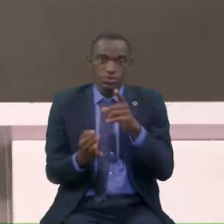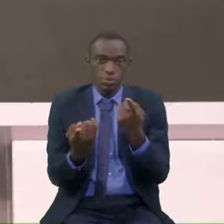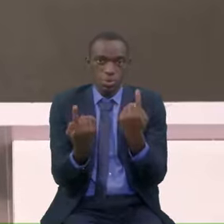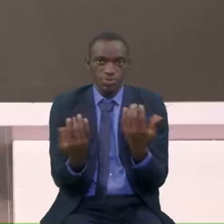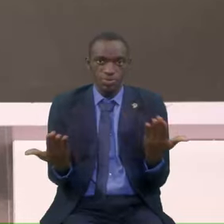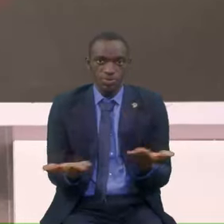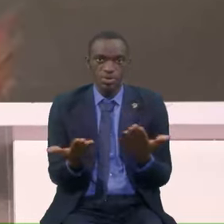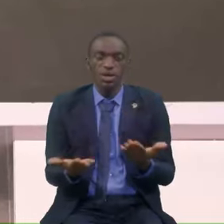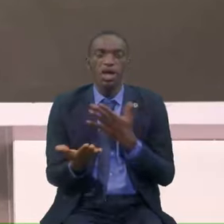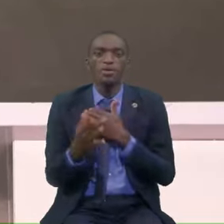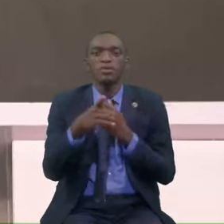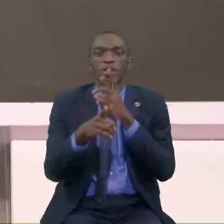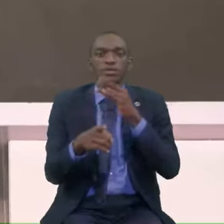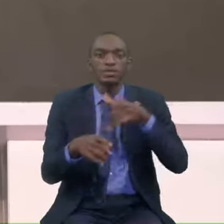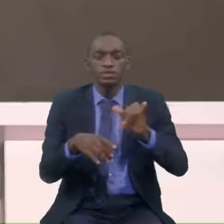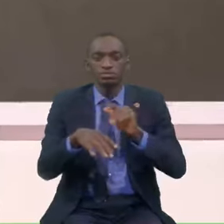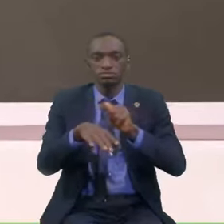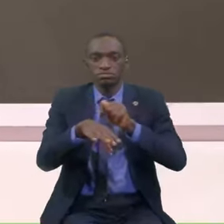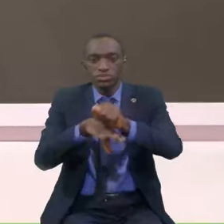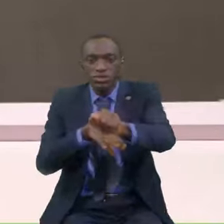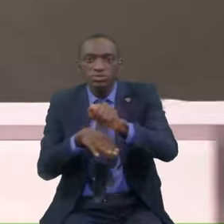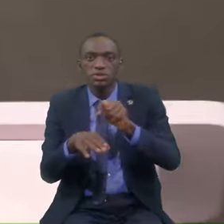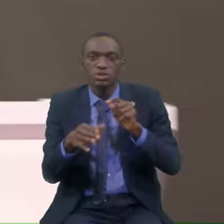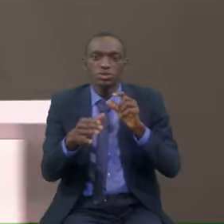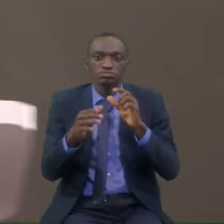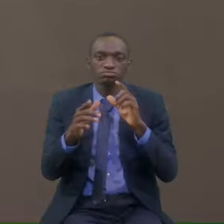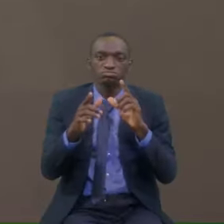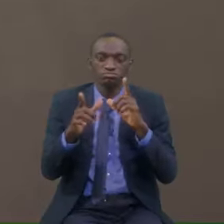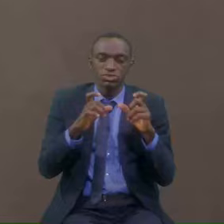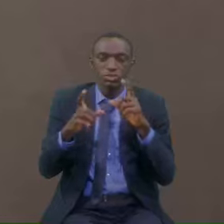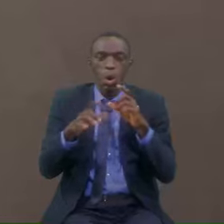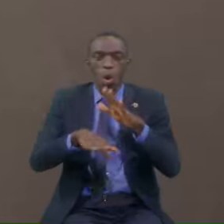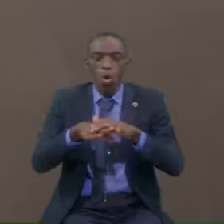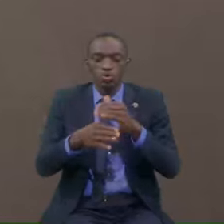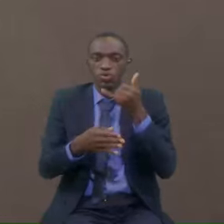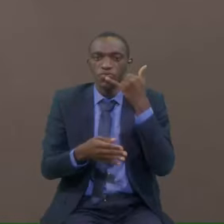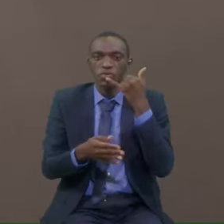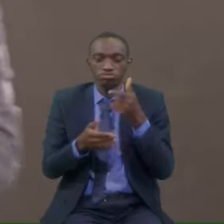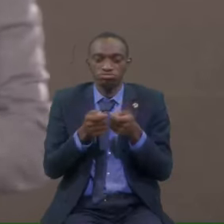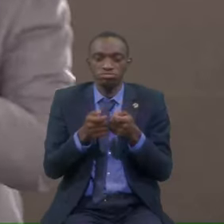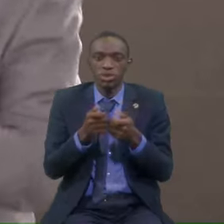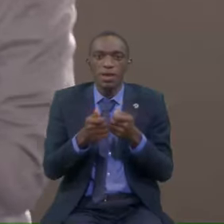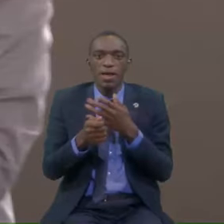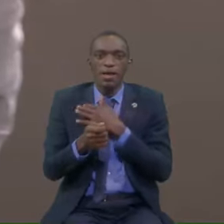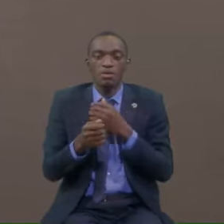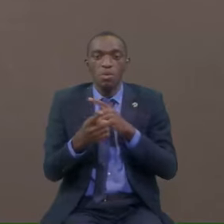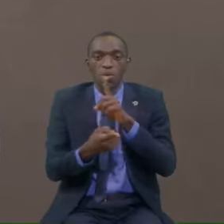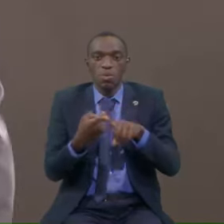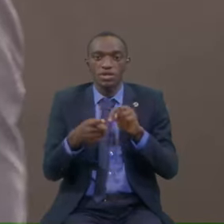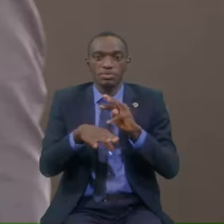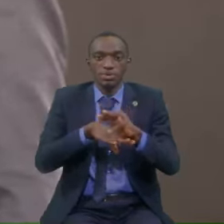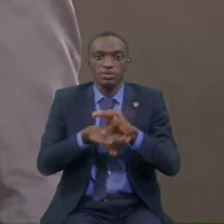et si tu viens ici, tu envoies des messages, tu envoies, si tu viens ici, et que le message est en